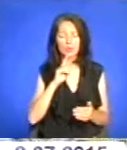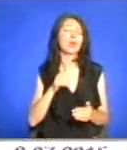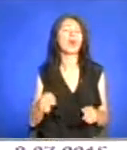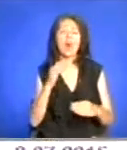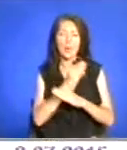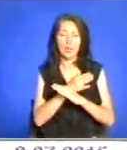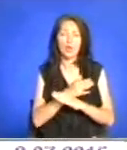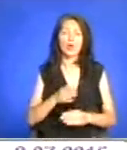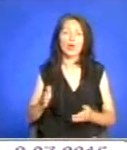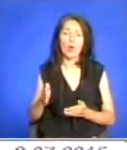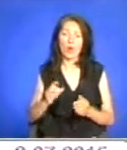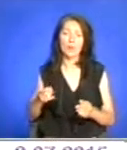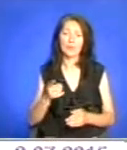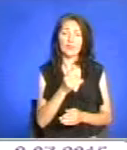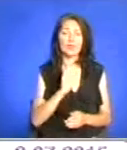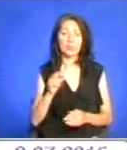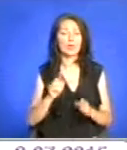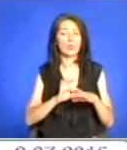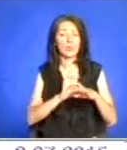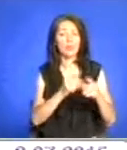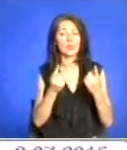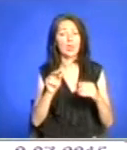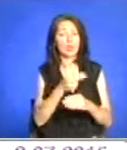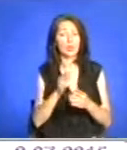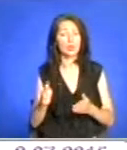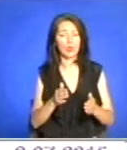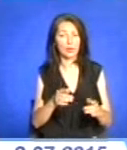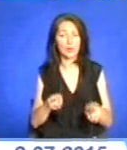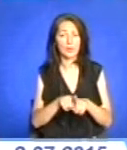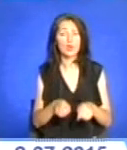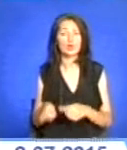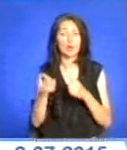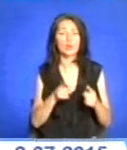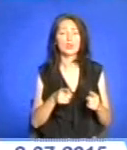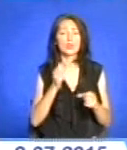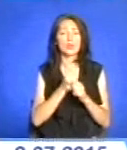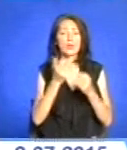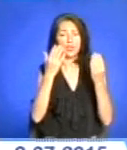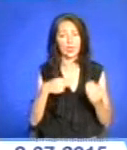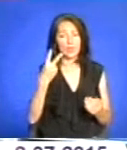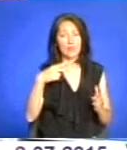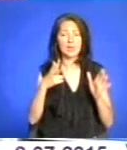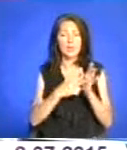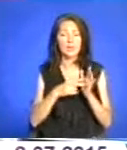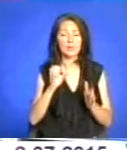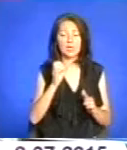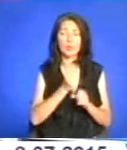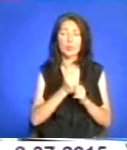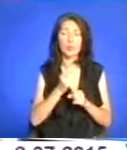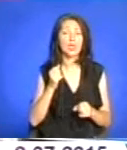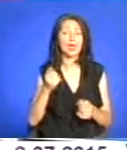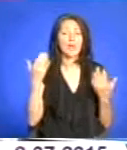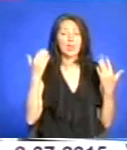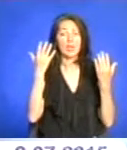дороги. Також на брифінгу йшлося про перенесення робочих днів у серпні цього року, а саме 28 серпня, зробити вихідним днем з відпрацюванням